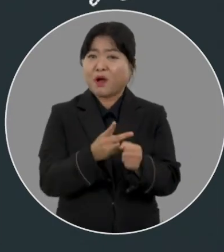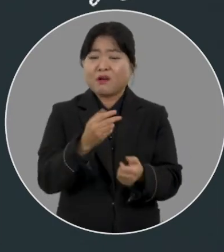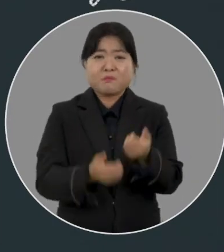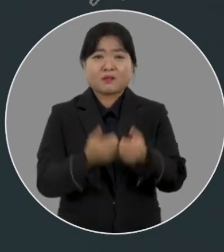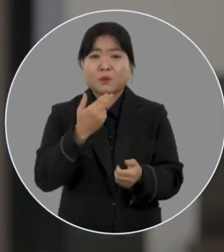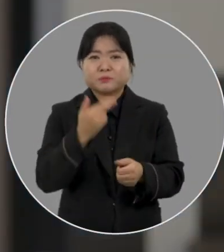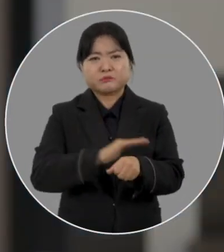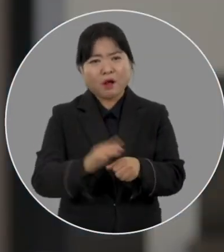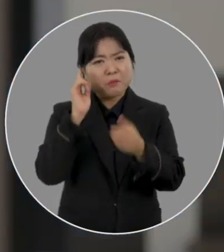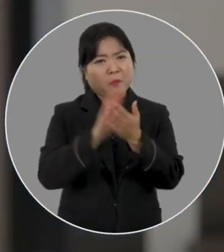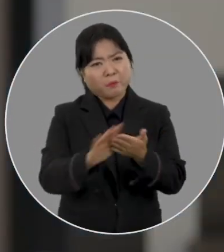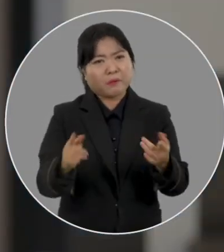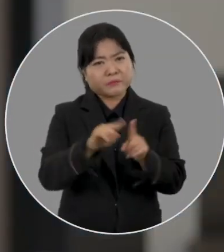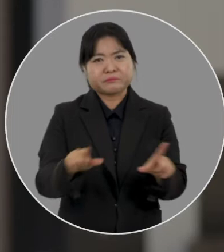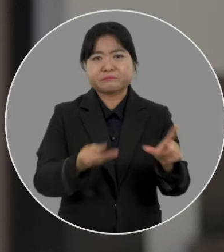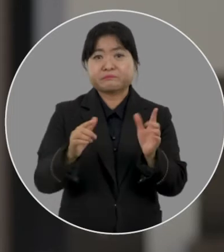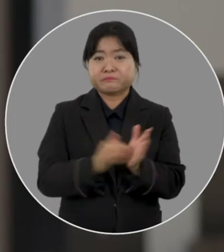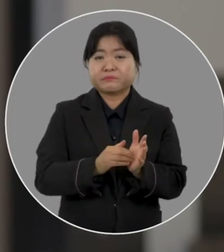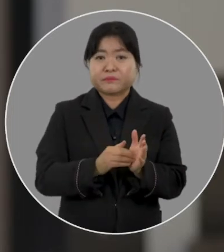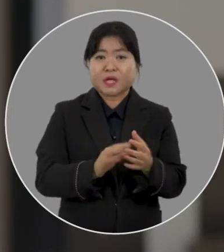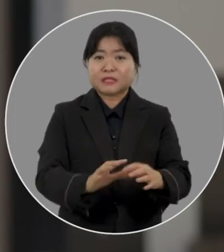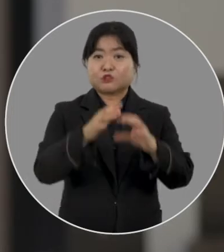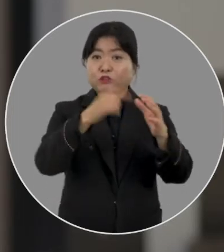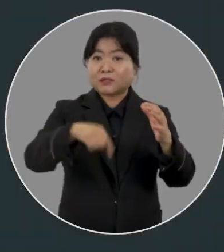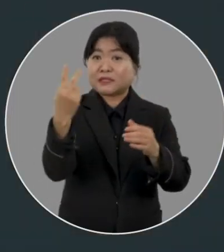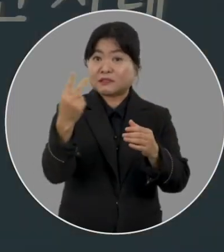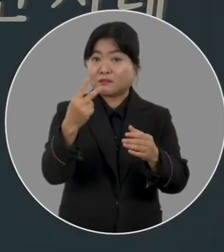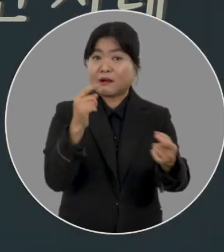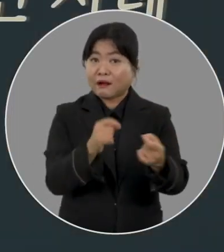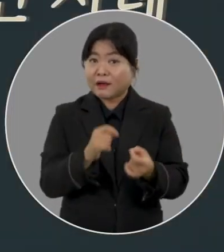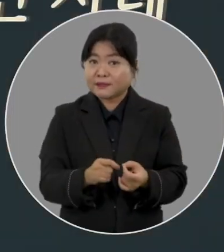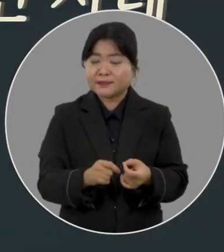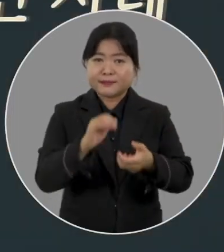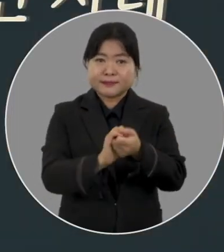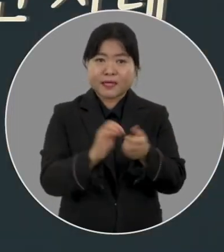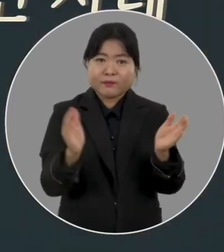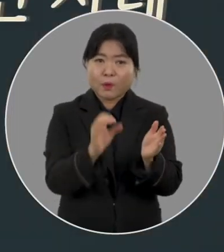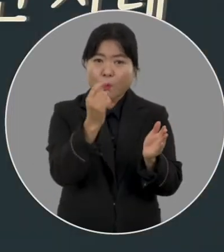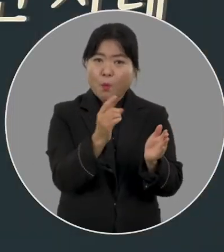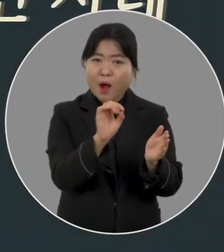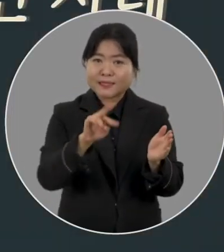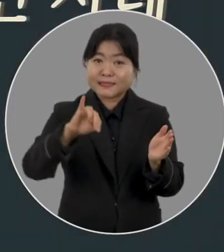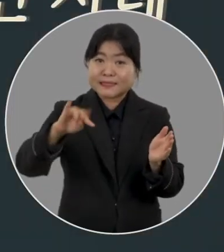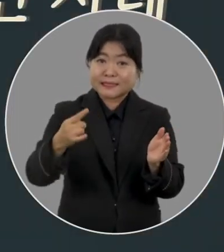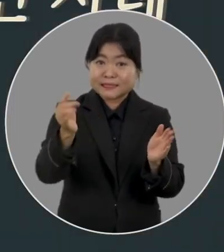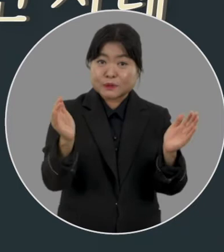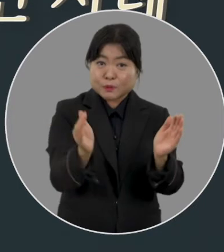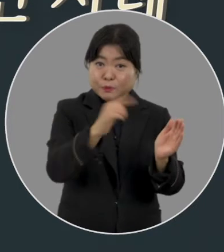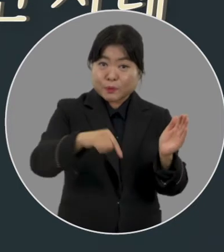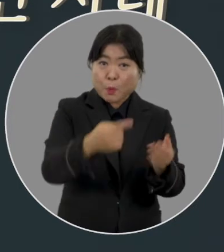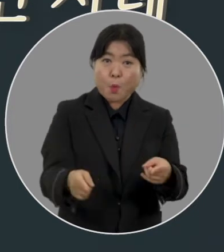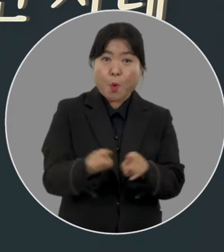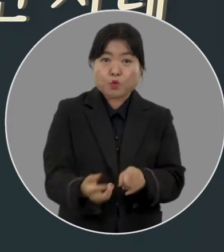공존해 왔습니다. 지구상에서 2000년 가까이 하나의 제한된 오아시스 생태계를 공유하면서